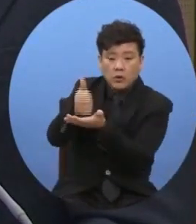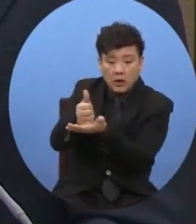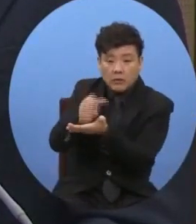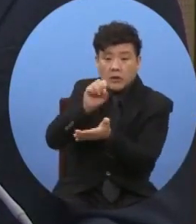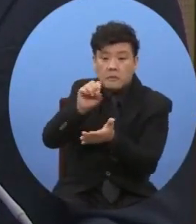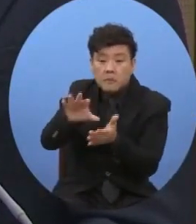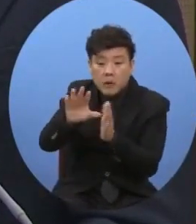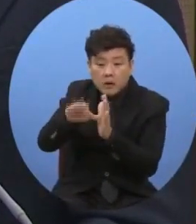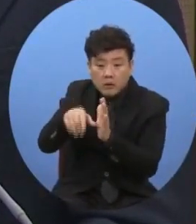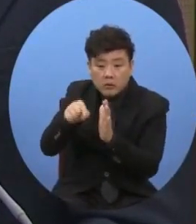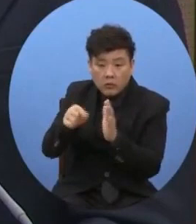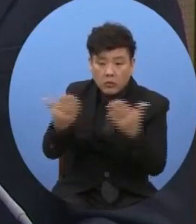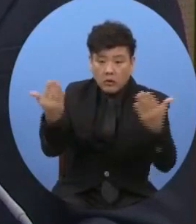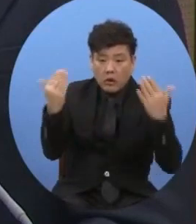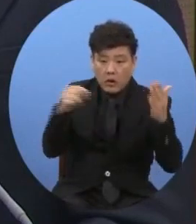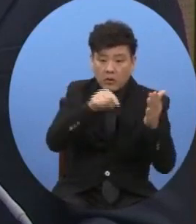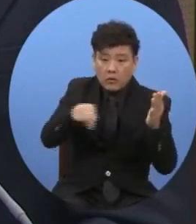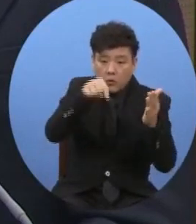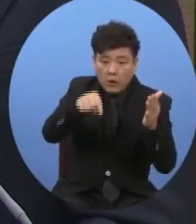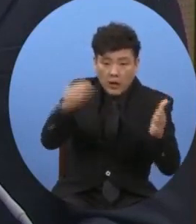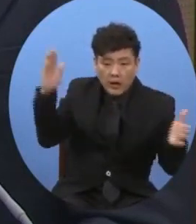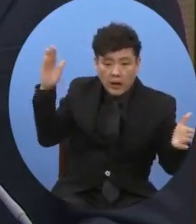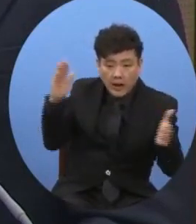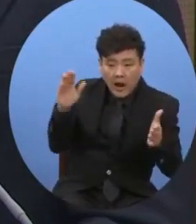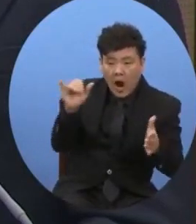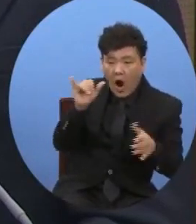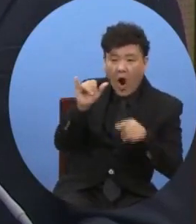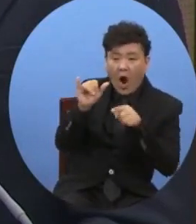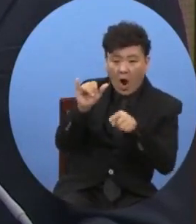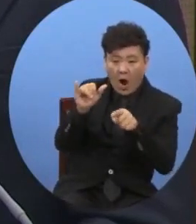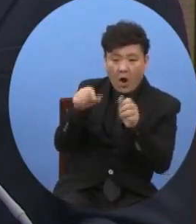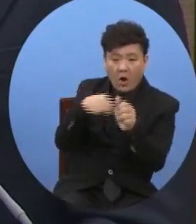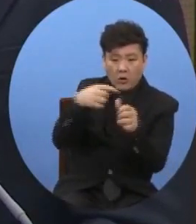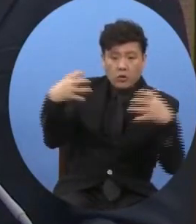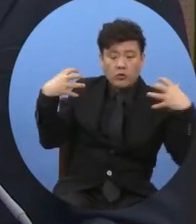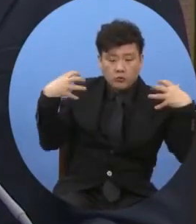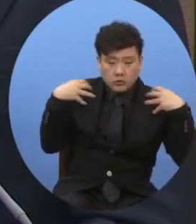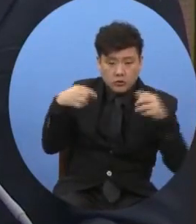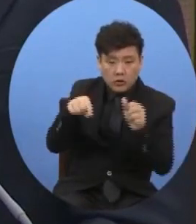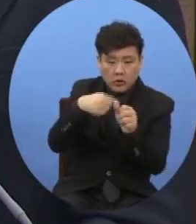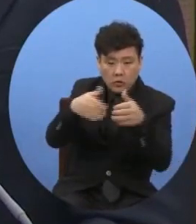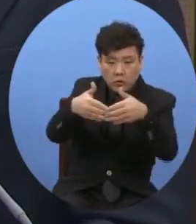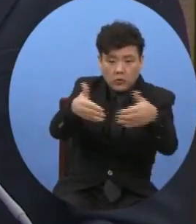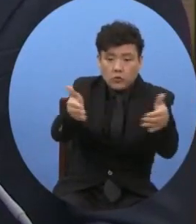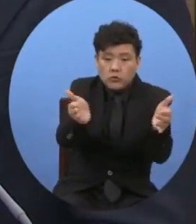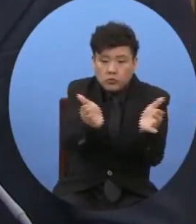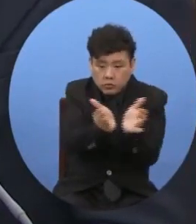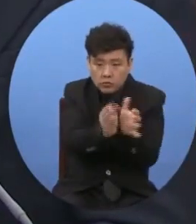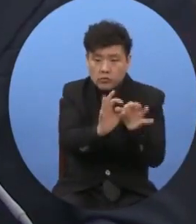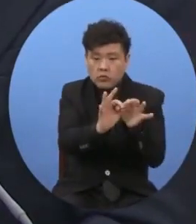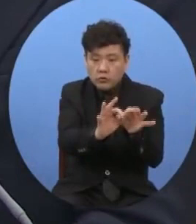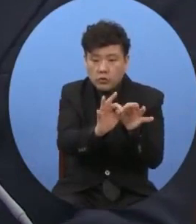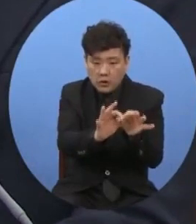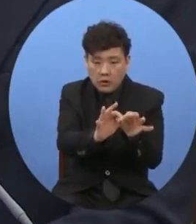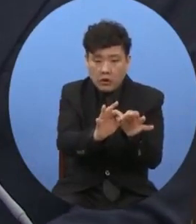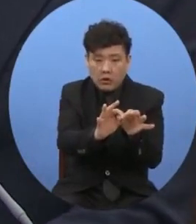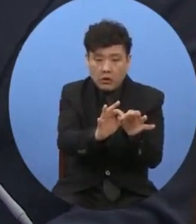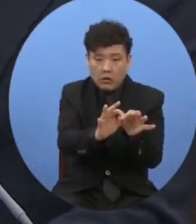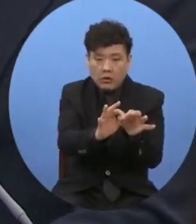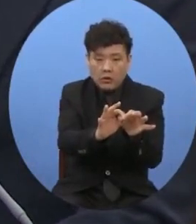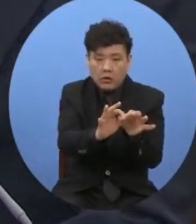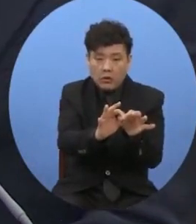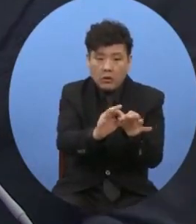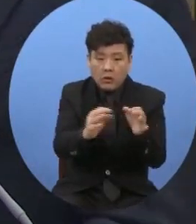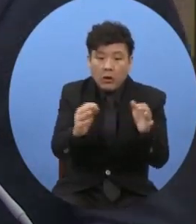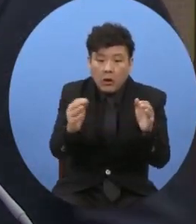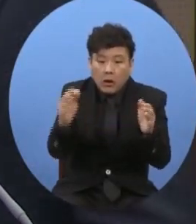언급을 하셨습니다만은 학교 안에 학생이 있을 때는 이제 교육청, 교육부의 관할이고 아이들이 하교를